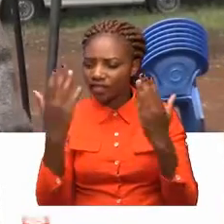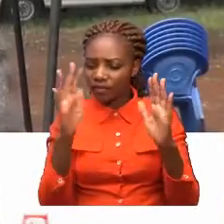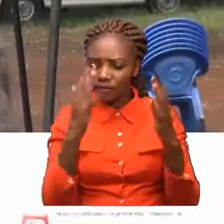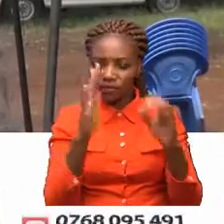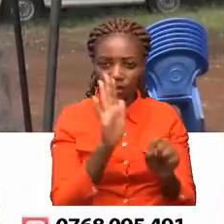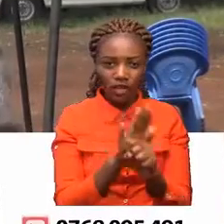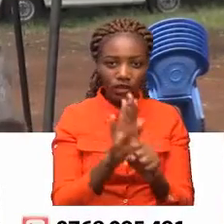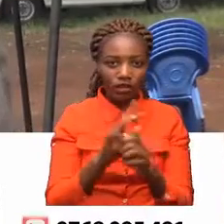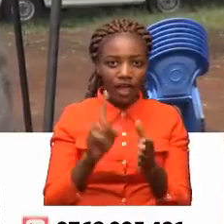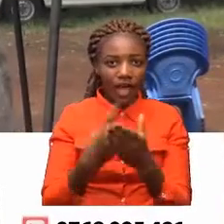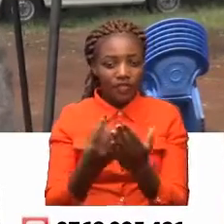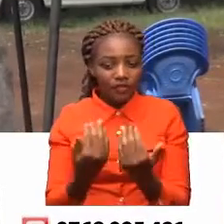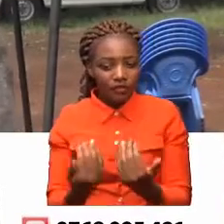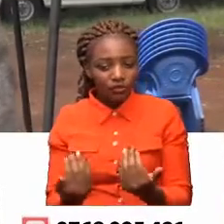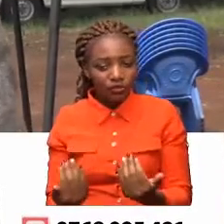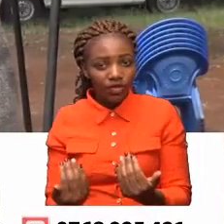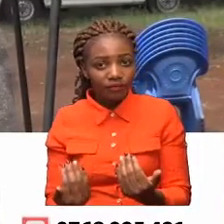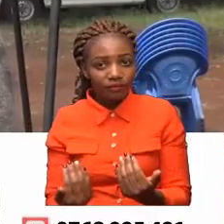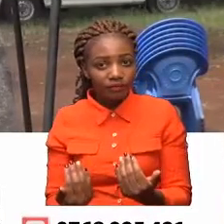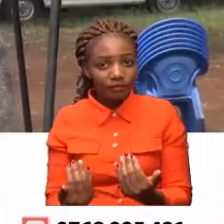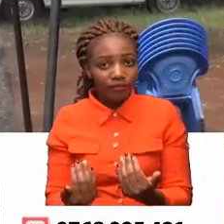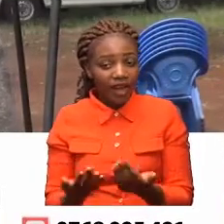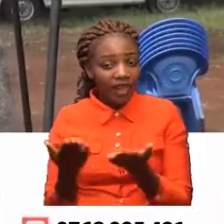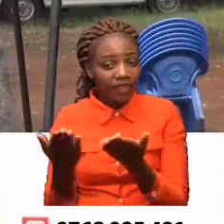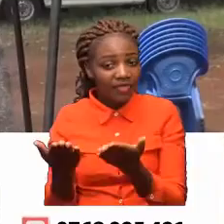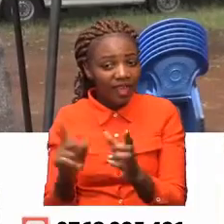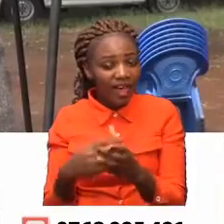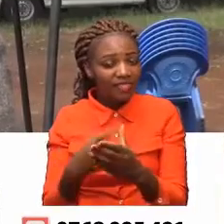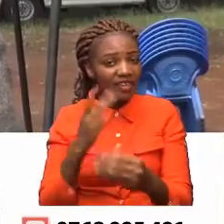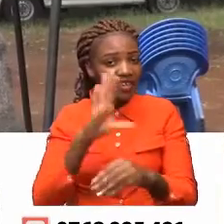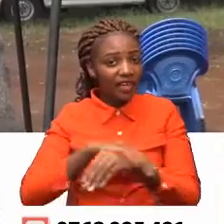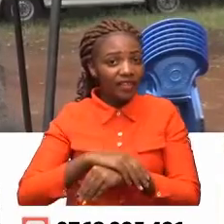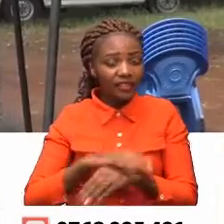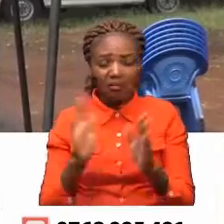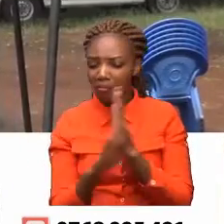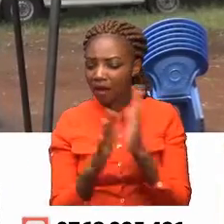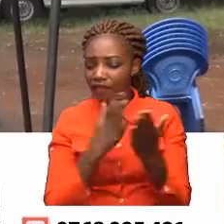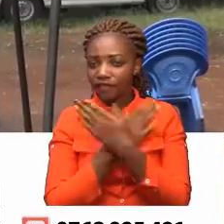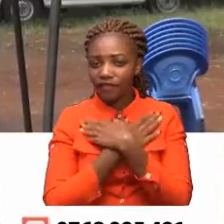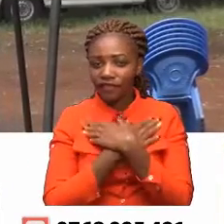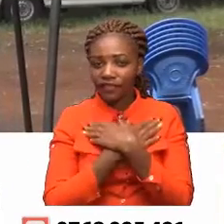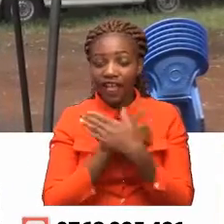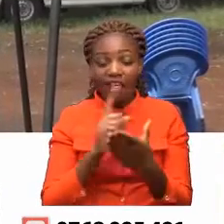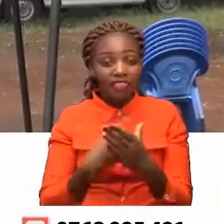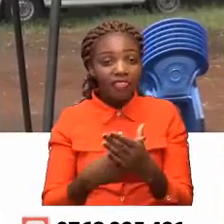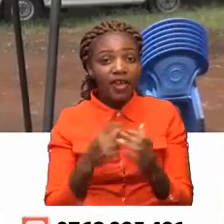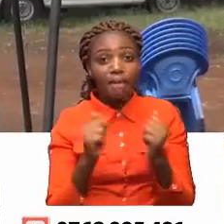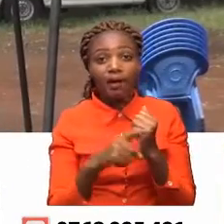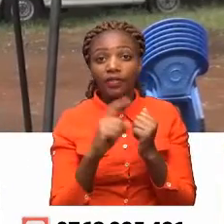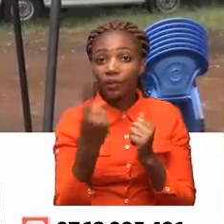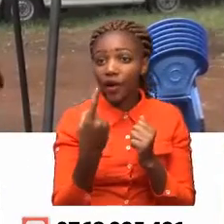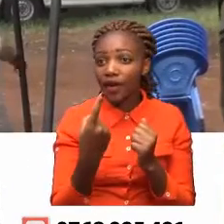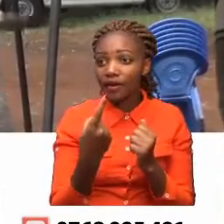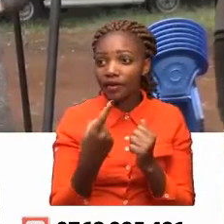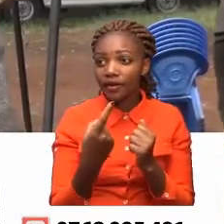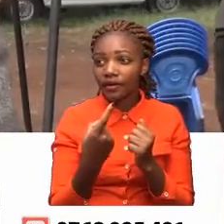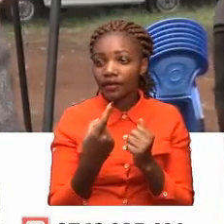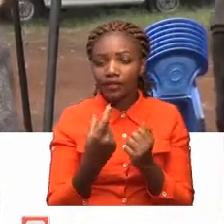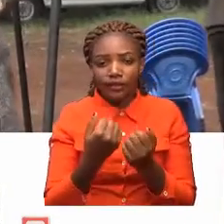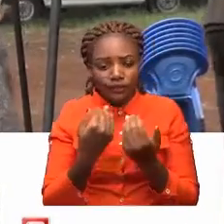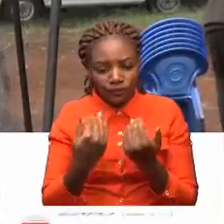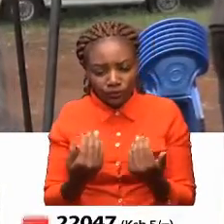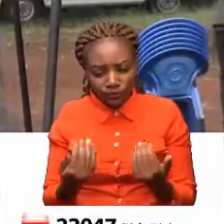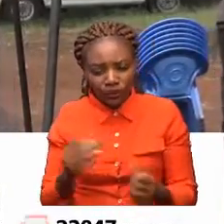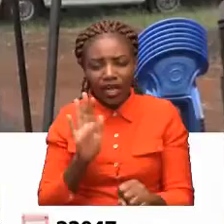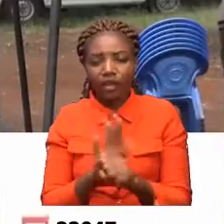Sasa watoto wengi wanapotelea huko na anapata marafiki wabaya. Kwa hivyo Januari ndio tunapatanga watoto wengi, hasa